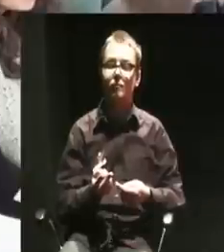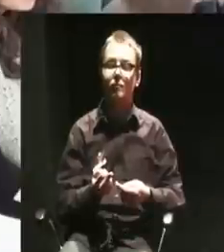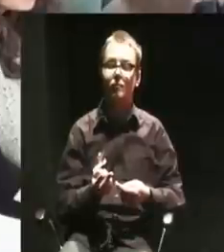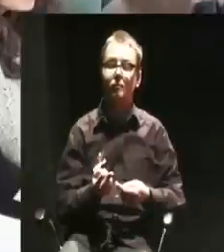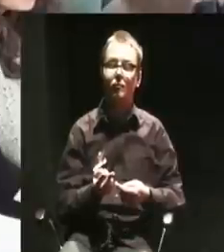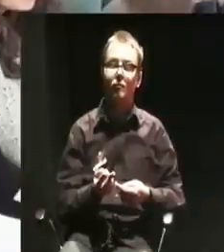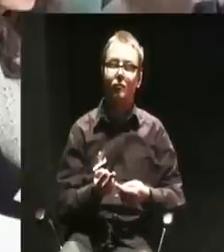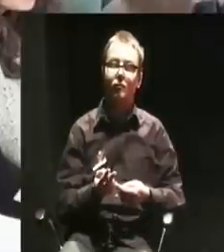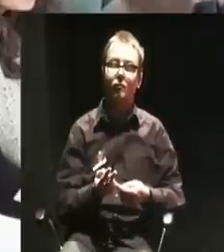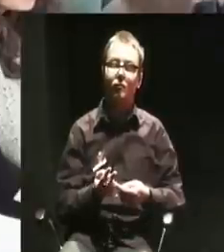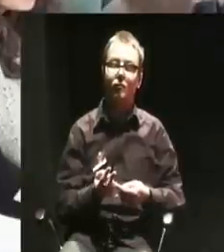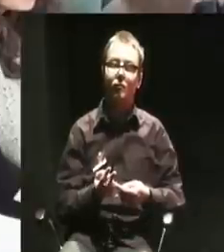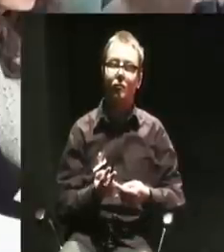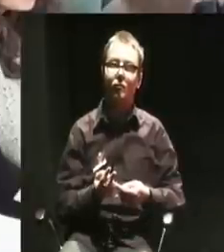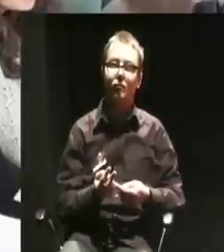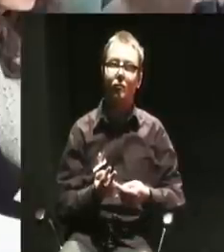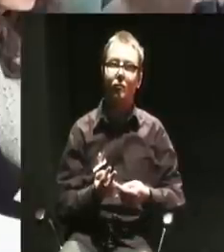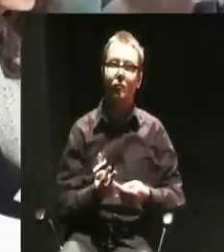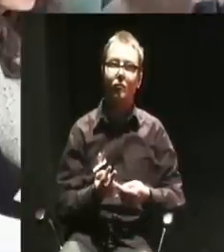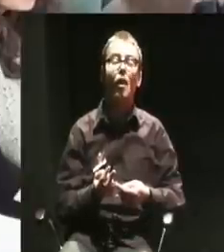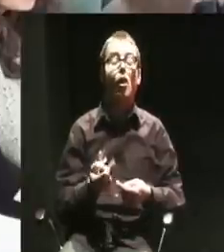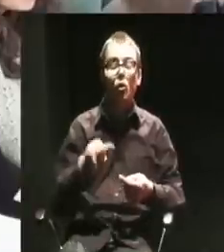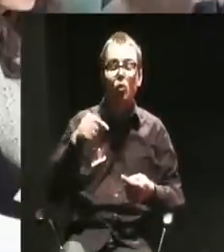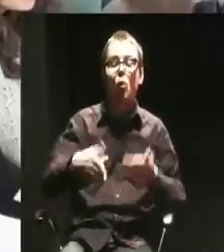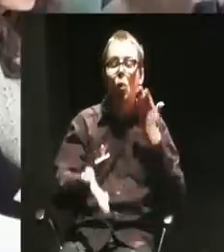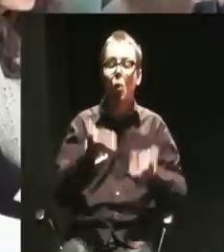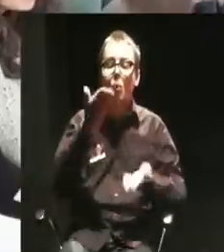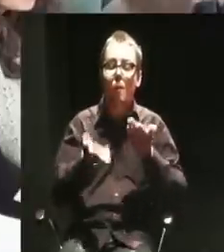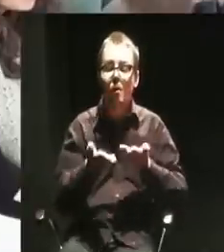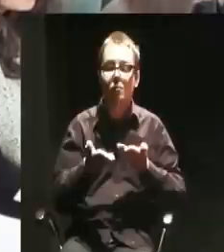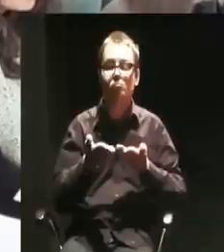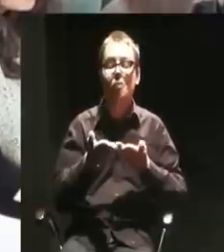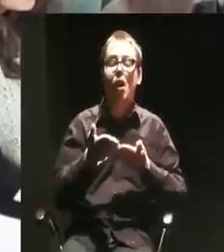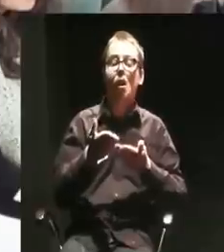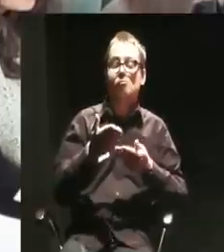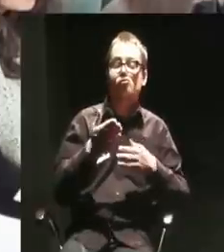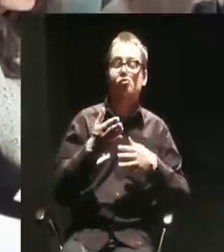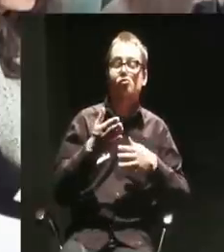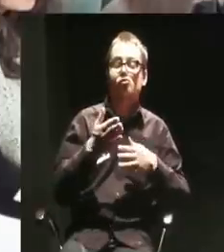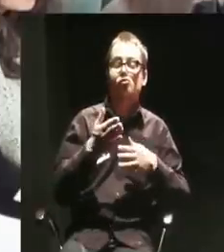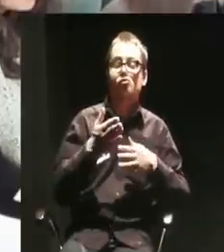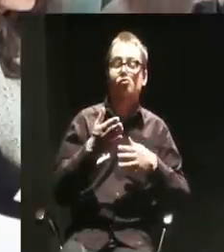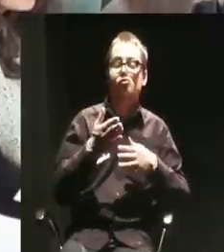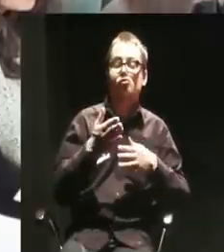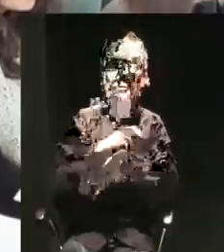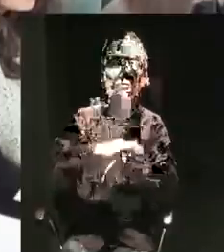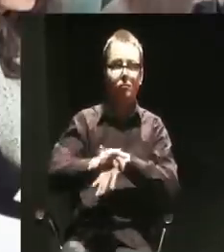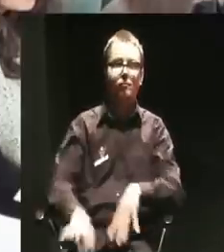Następnie, miasto studentów. Lublin ma to do siebie,